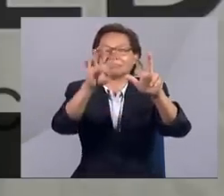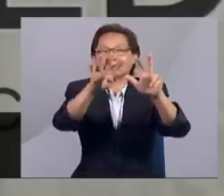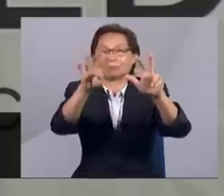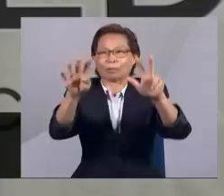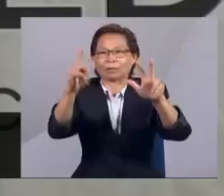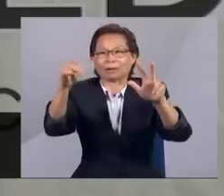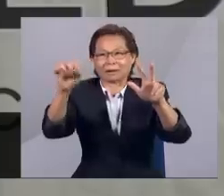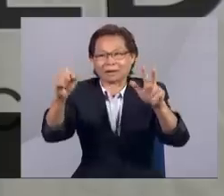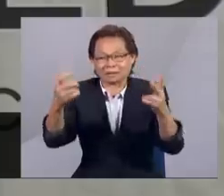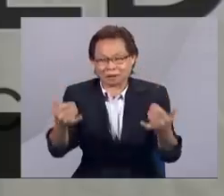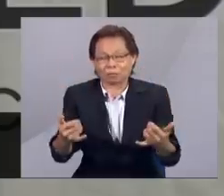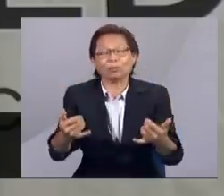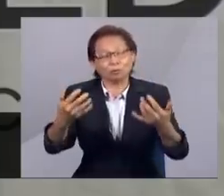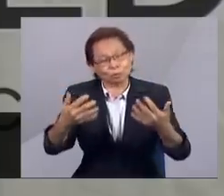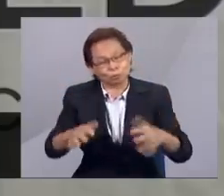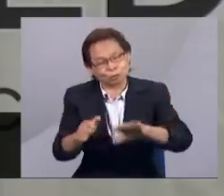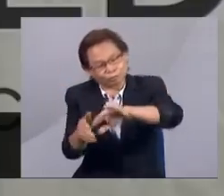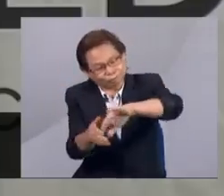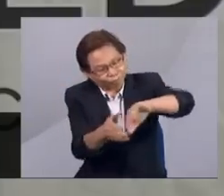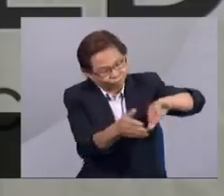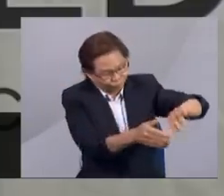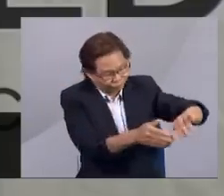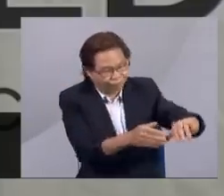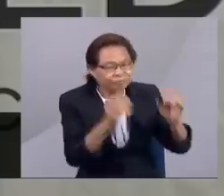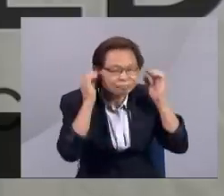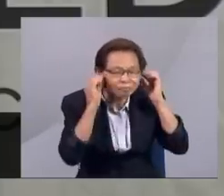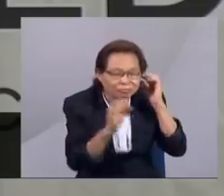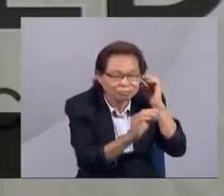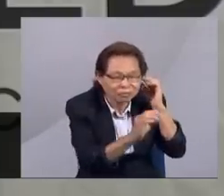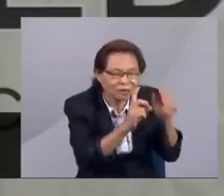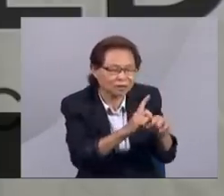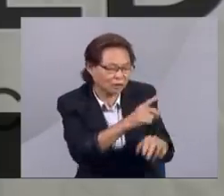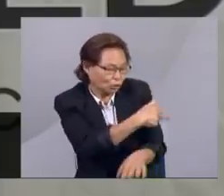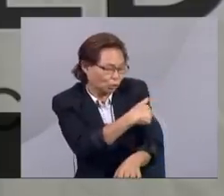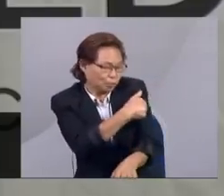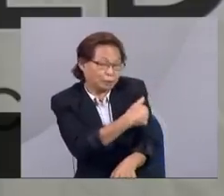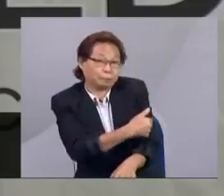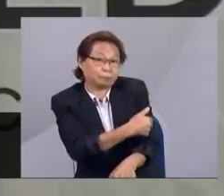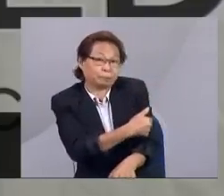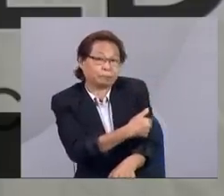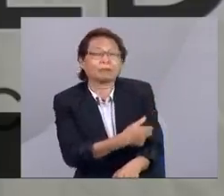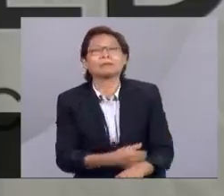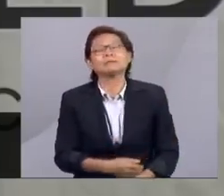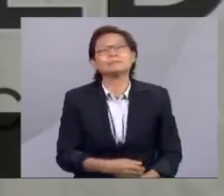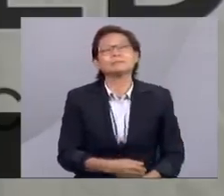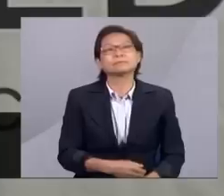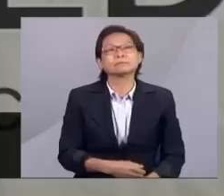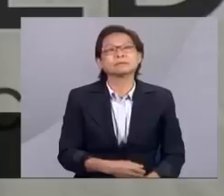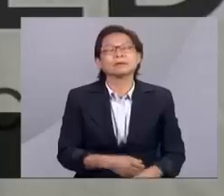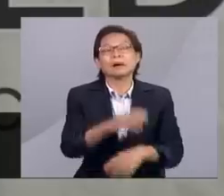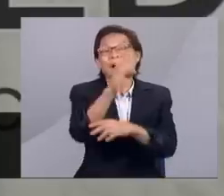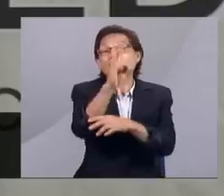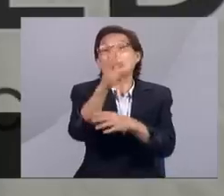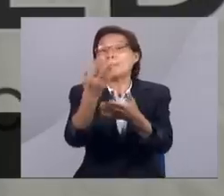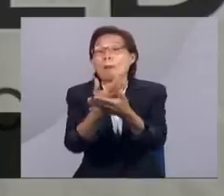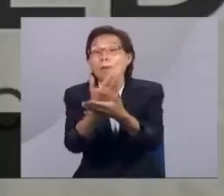344 kes dan mereka telah diasingkan dan diberi rawatan di hospital. Ingin dimaklumkan, daripada 6 kes baru